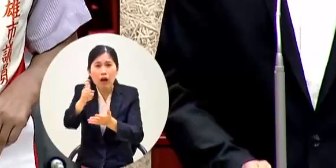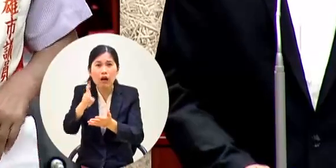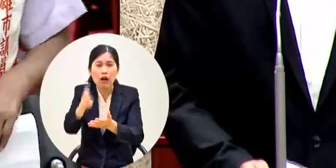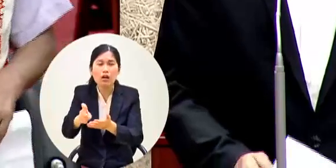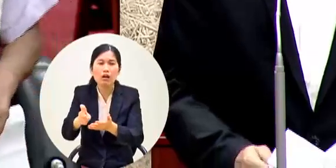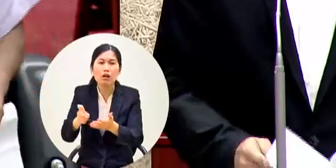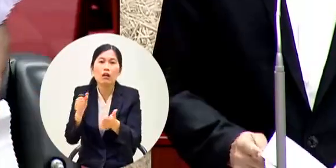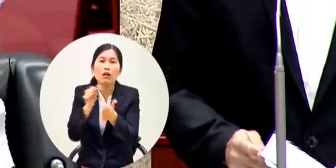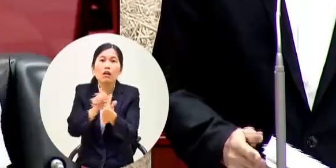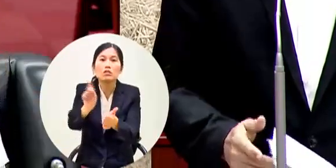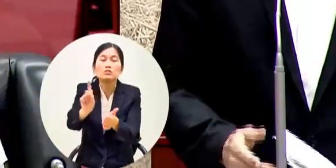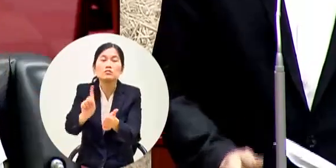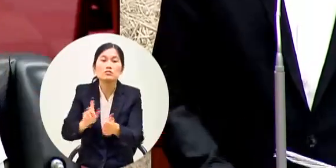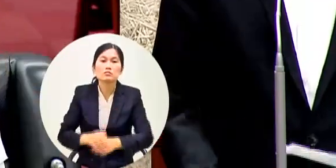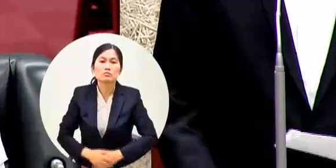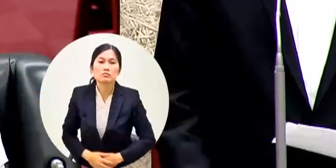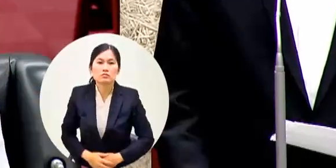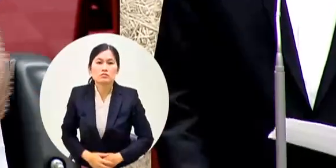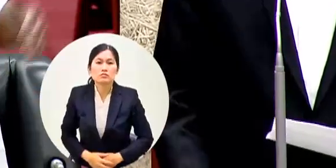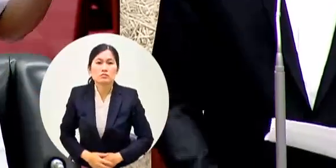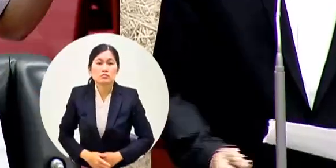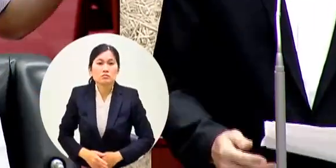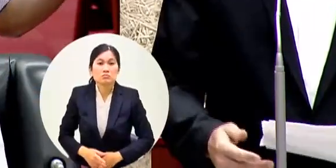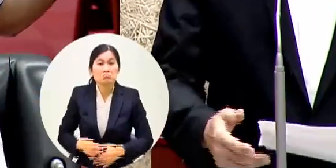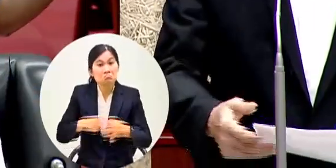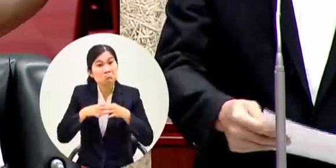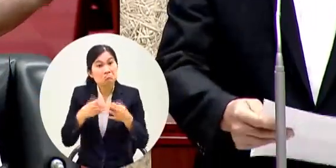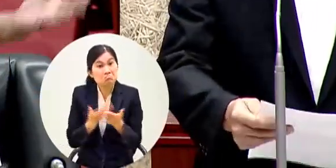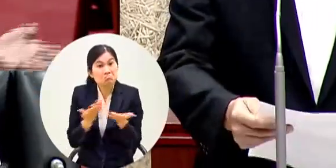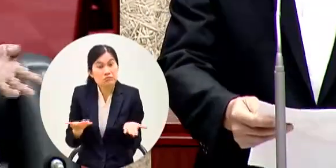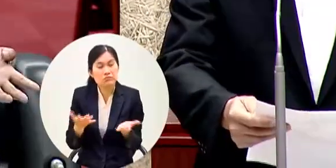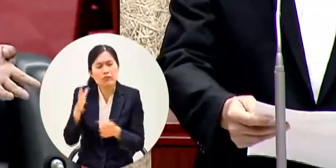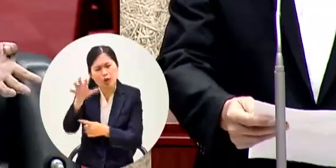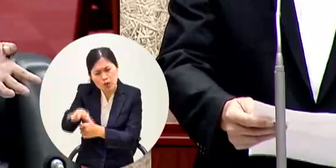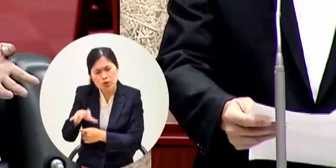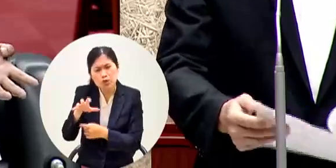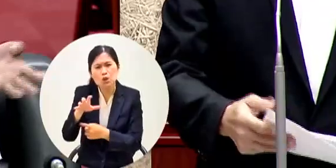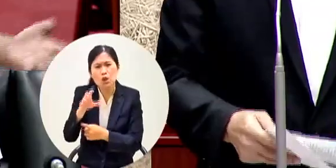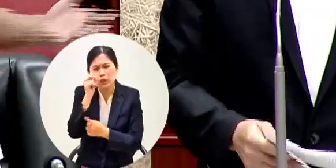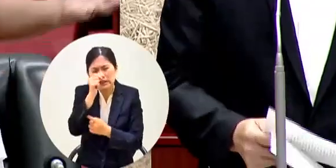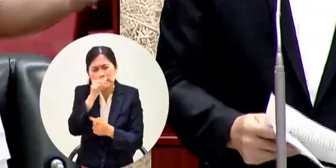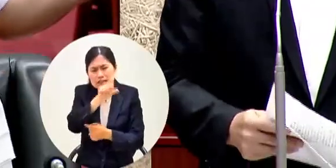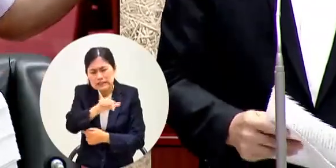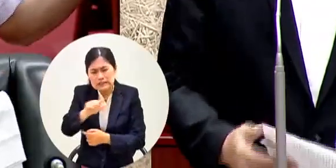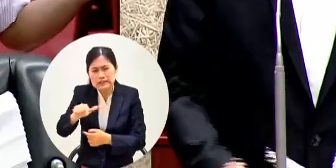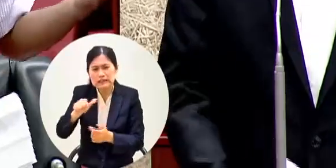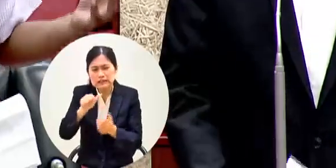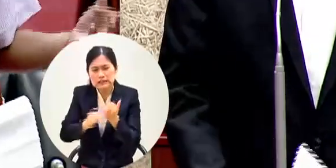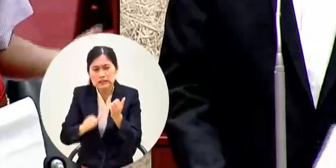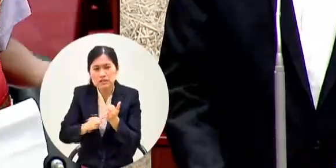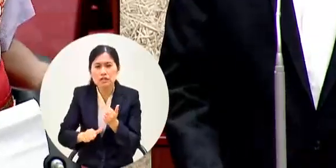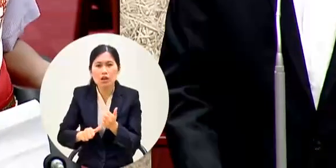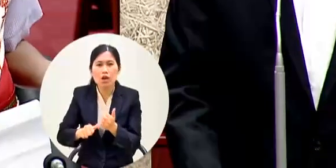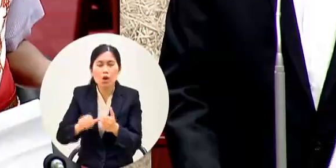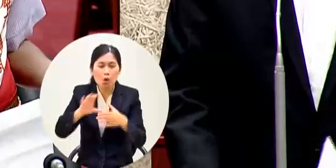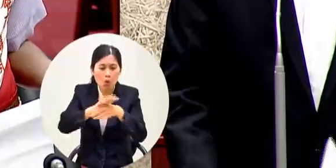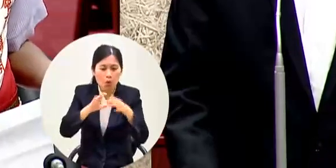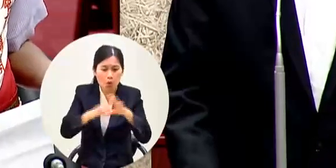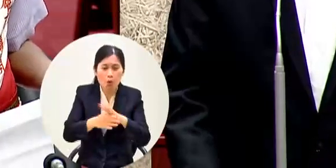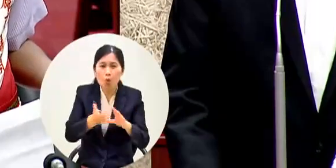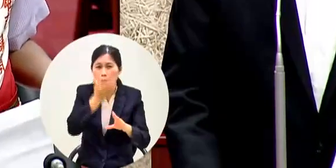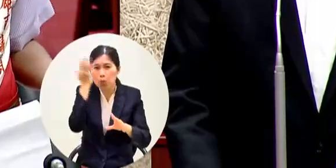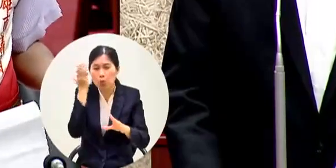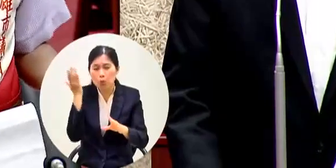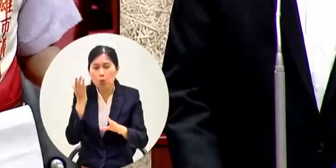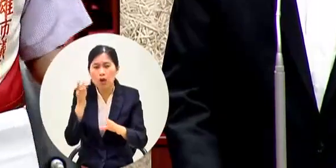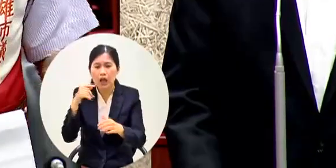能开发露营区，民宿不能做，露营区不能做，只